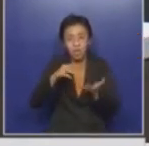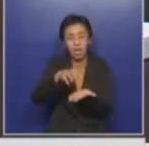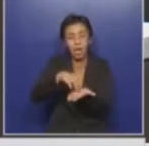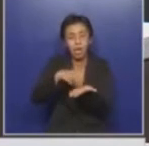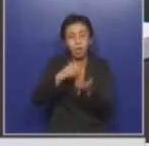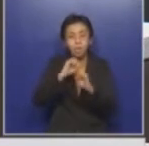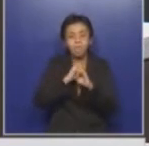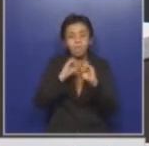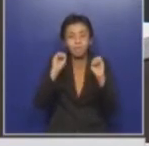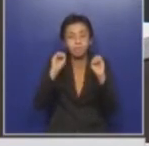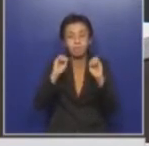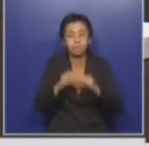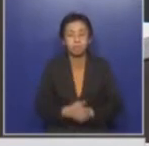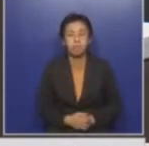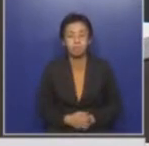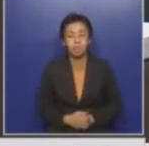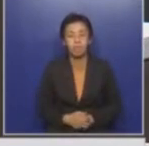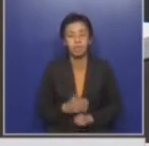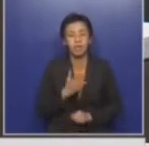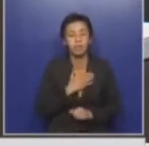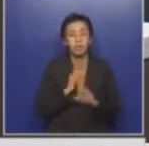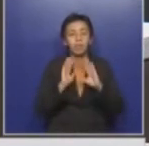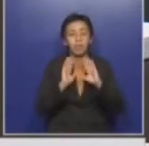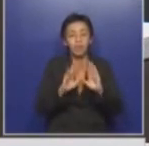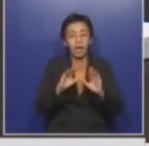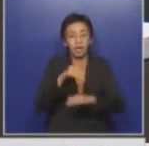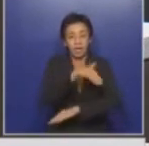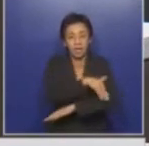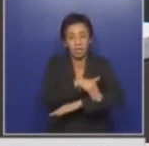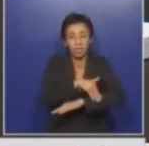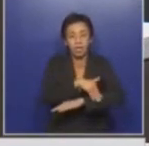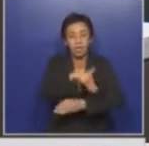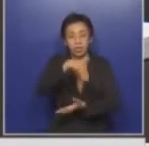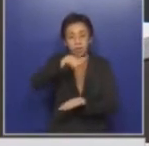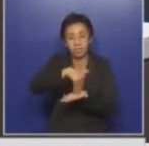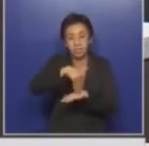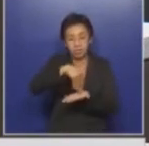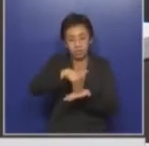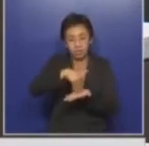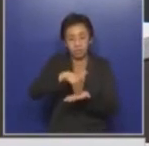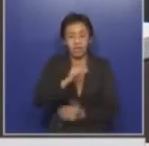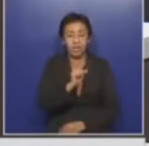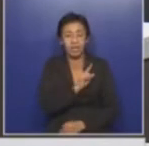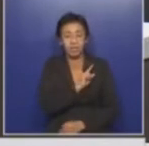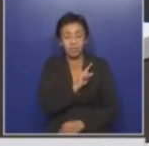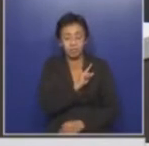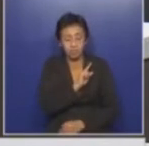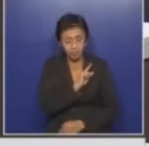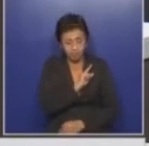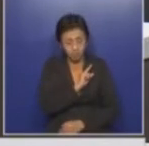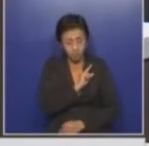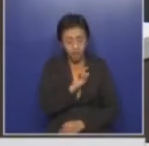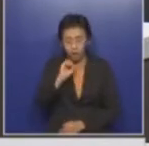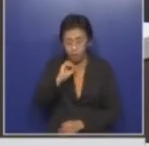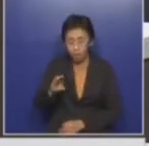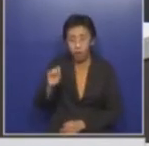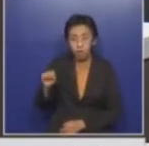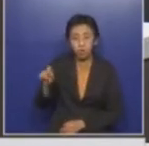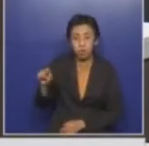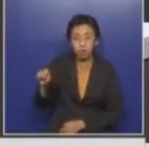ภาแห่งนี้ผมก็ฝากความหวังไว้กับกรมบัญชีกลางแหละครับท่านจะต้องบอกกับเรากับสำนักงบกับสตง.นะครับ